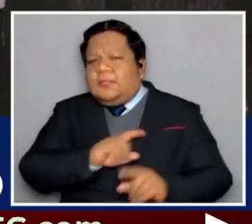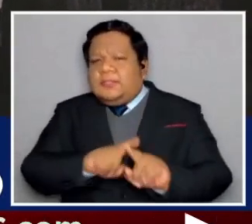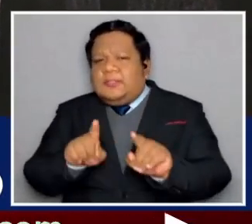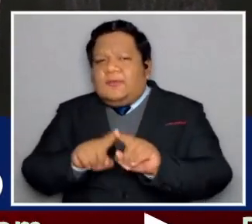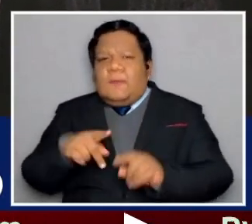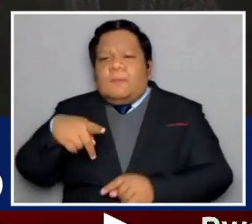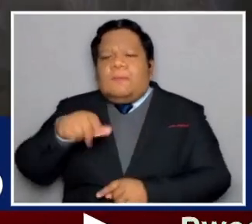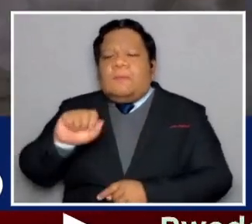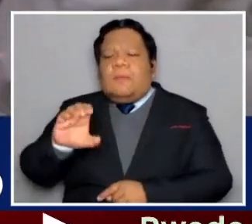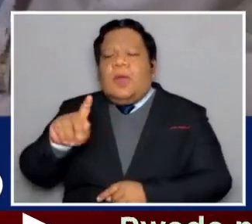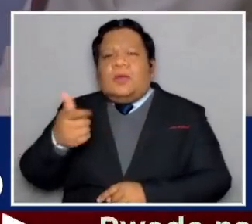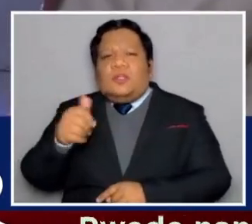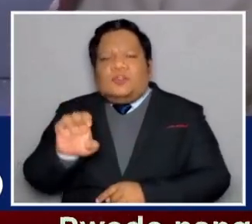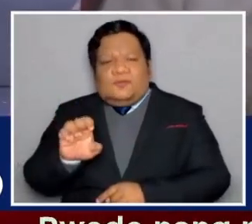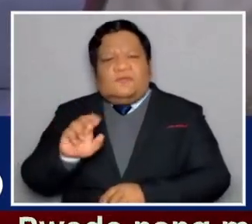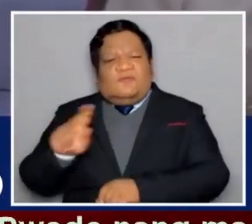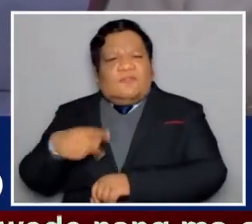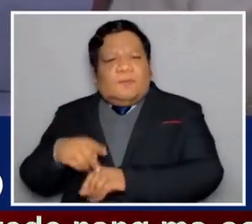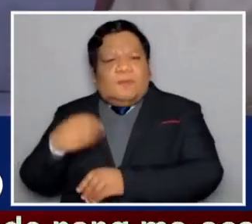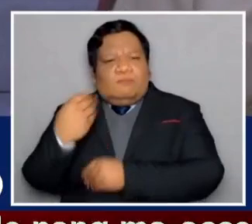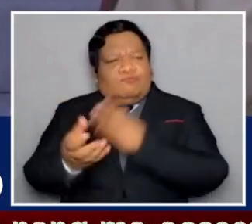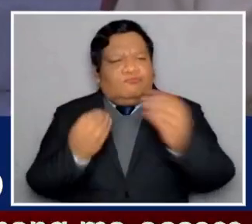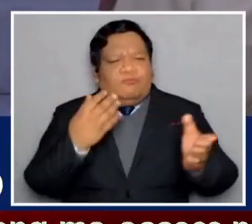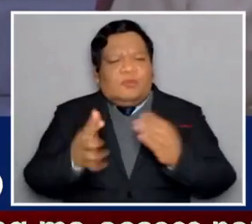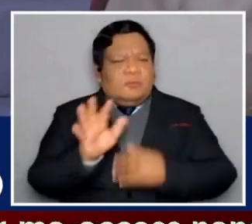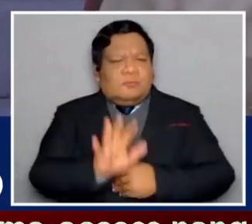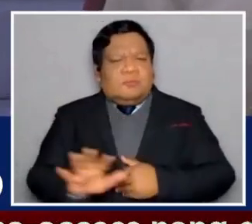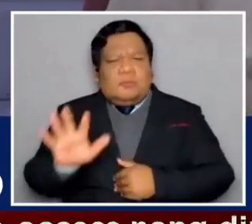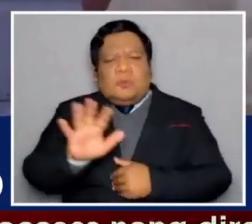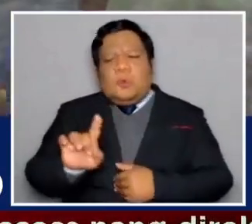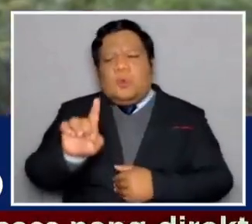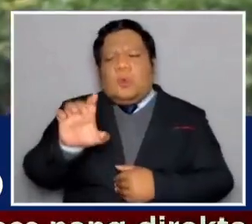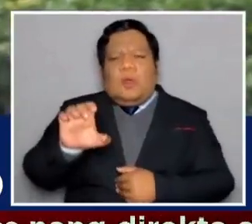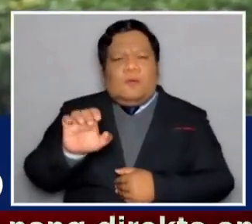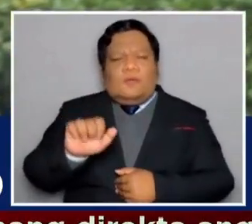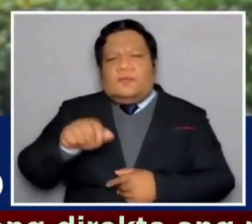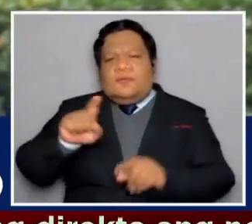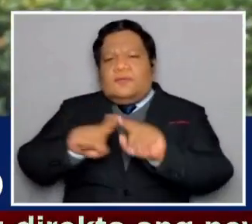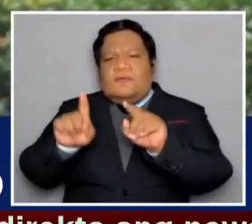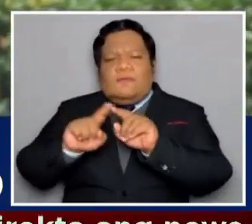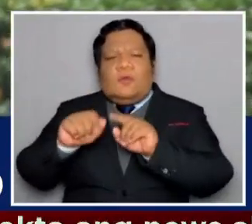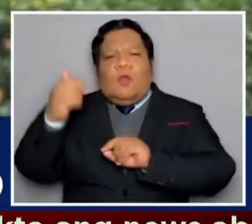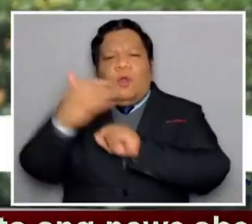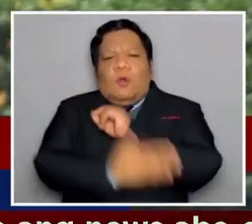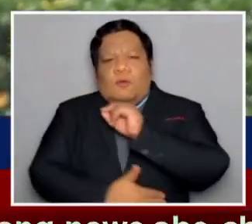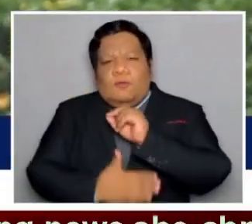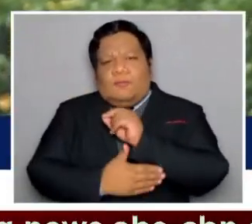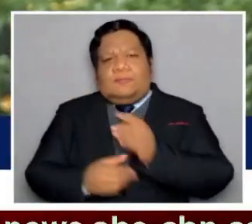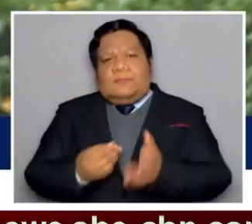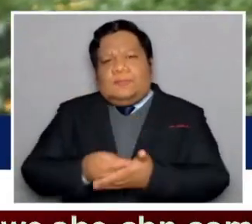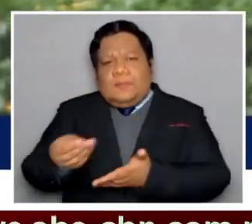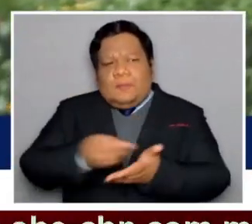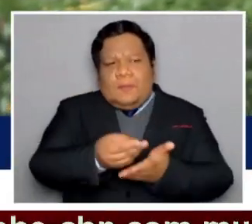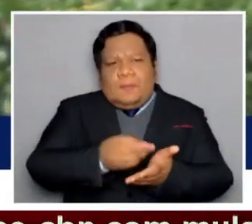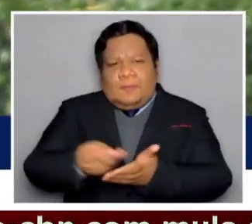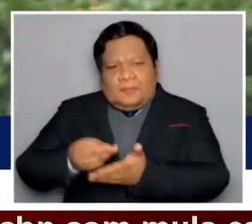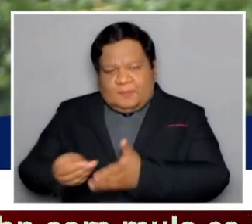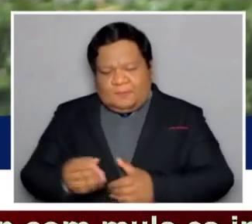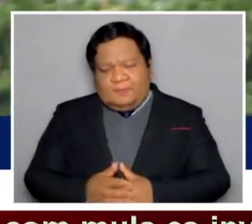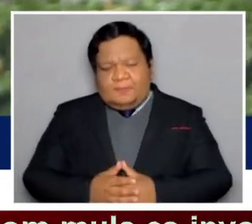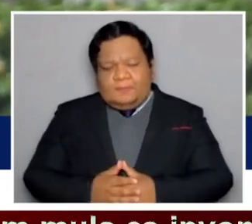ng Pilipinas sa mahigit 100 foreign buyers. 8 milyon ang tourist arrivals sa Pilipinas